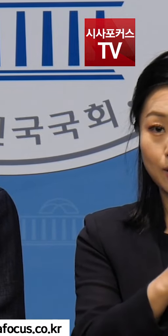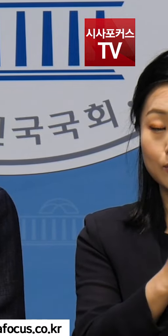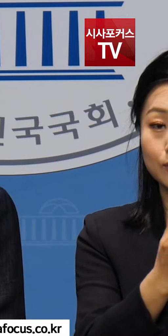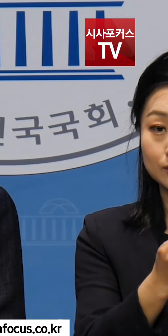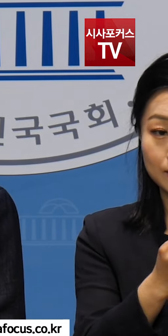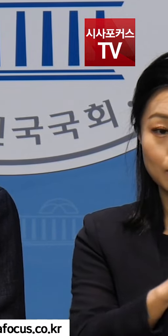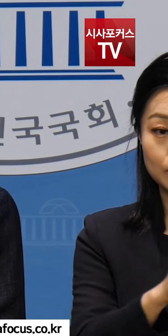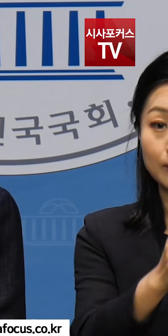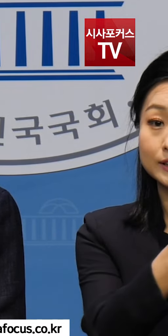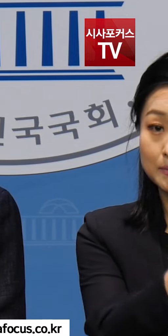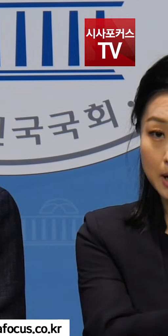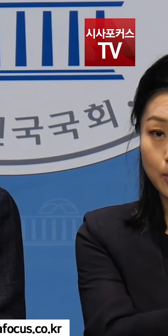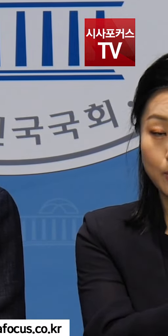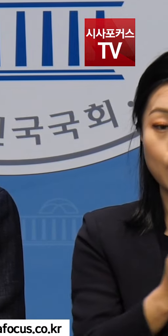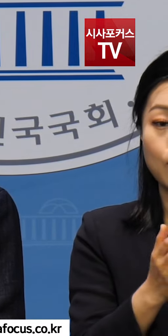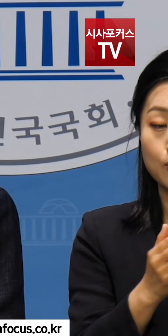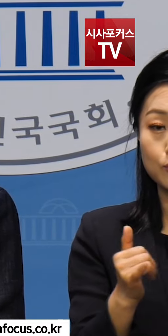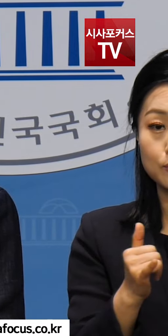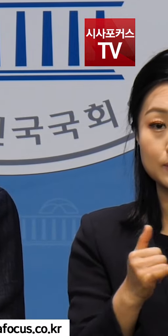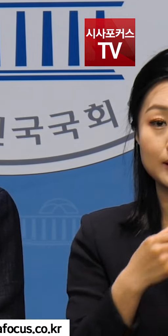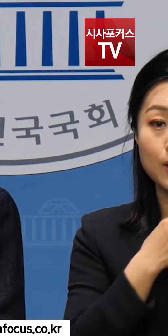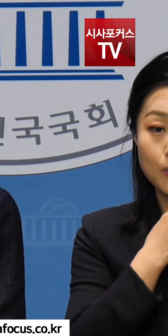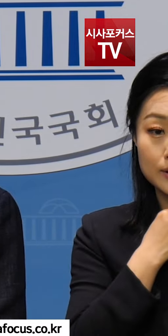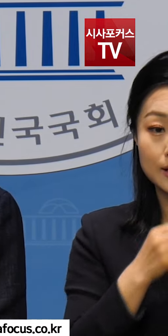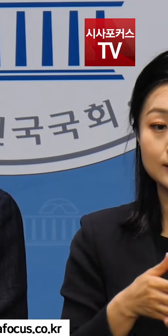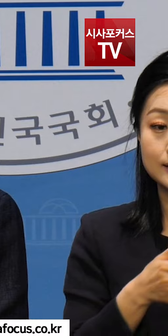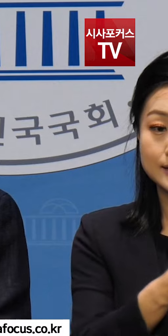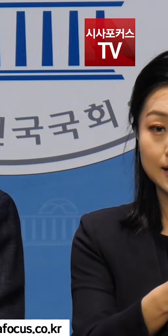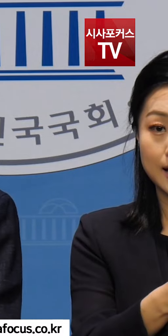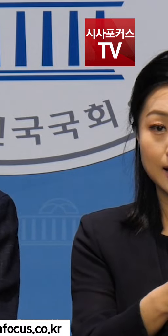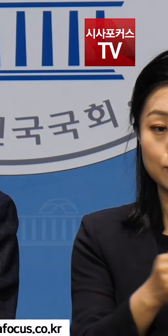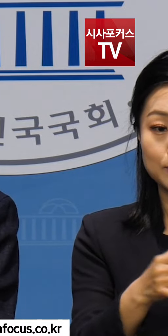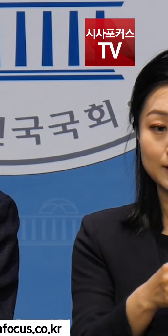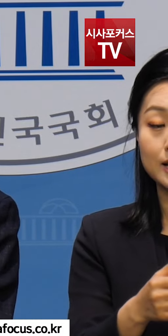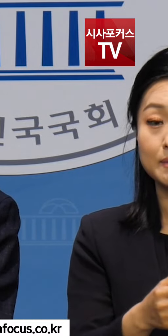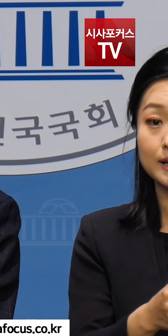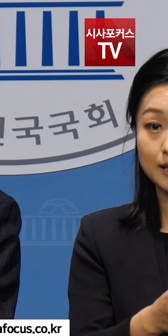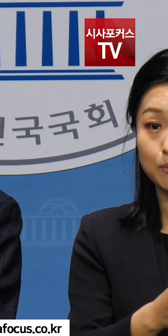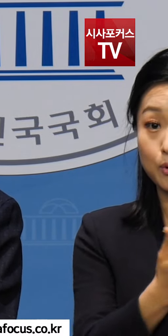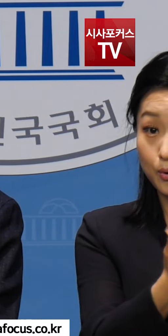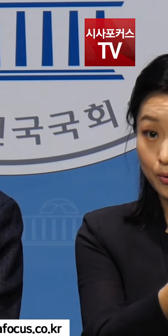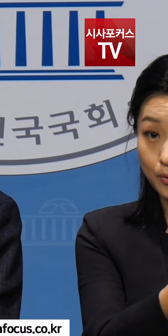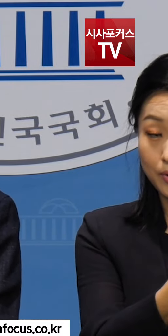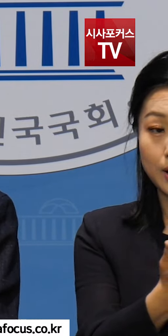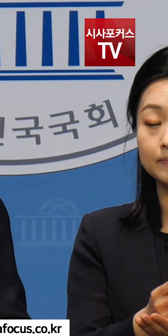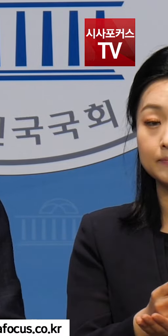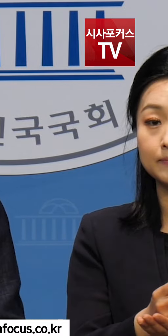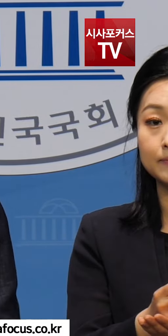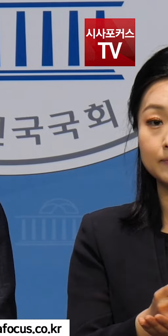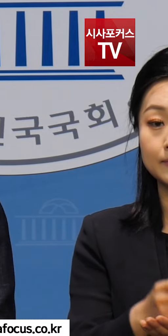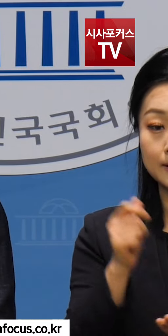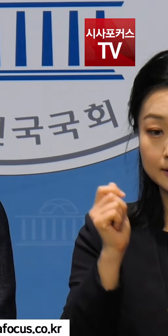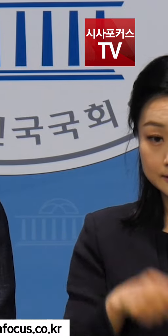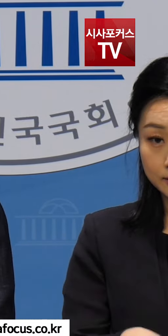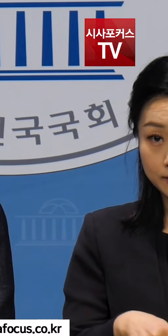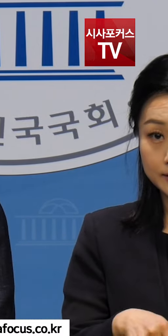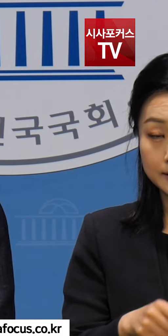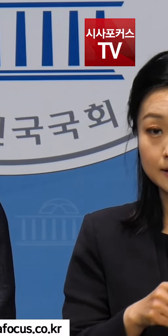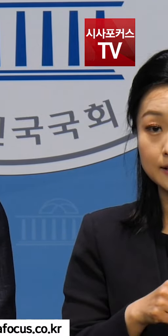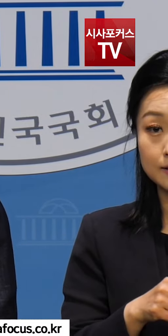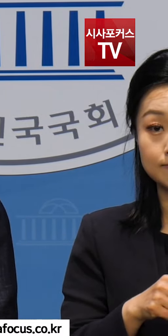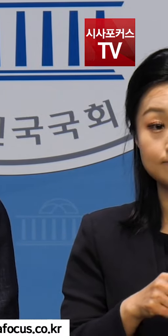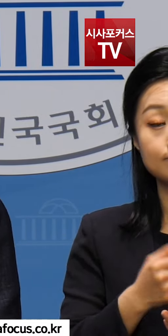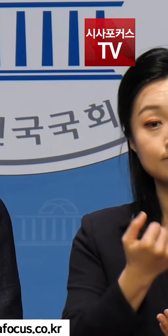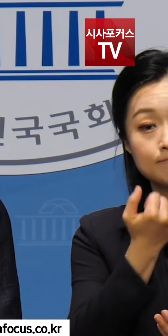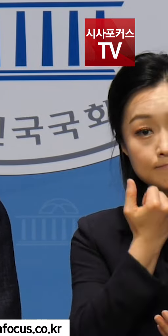귀담아 듣는 정당 대표라면 이 요구안 통과에 앞장서야 함이 마땅하다. 처리 의지까지 밝힌